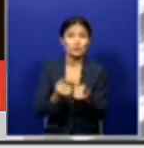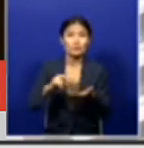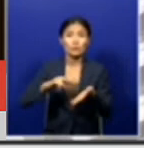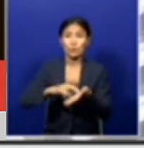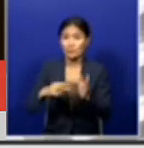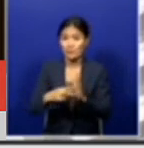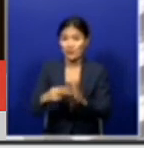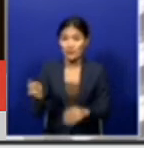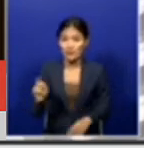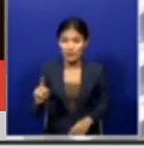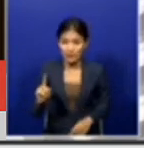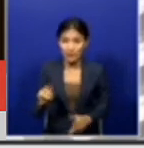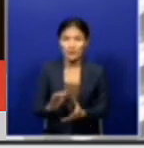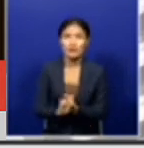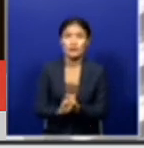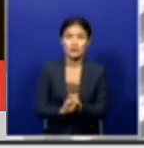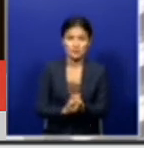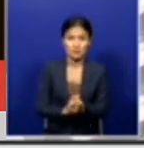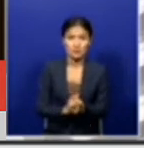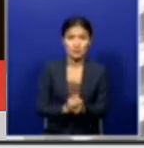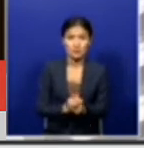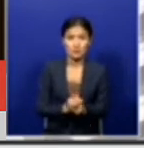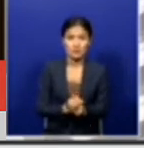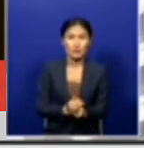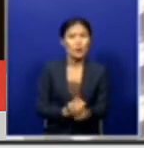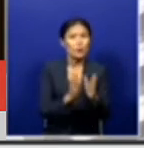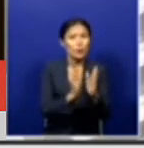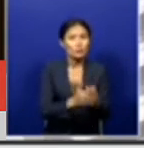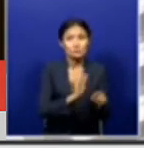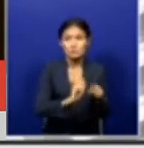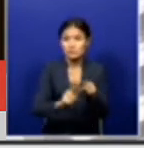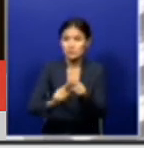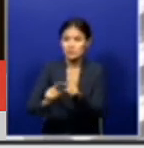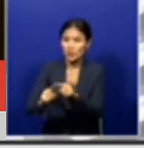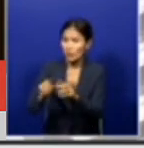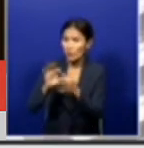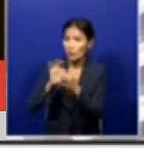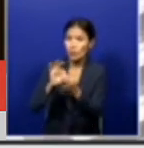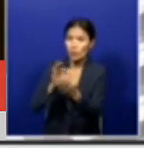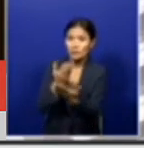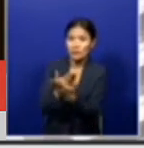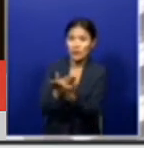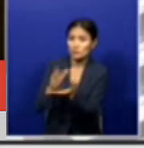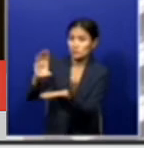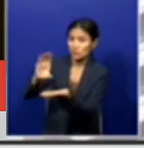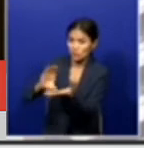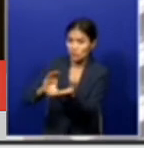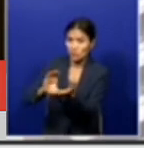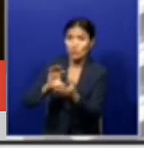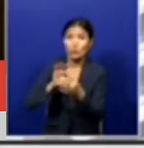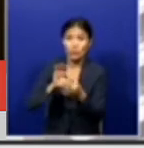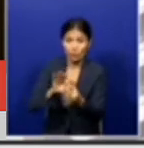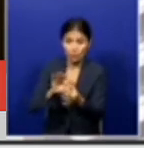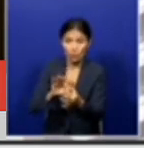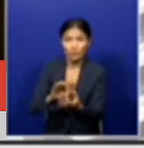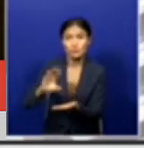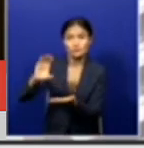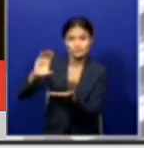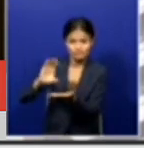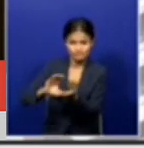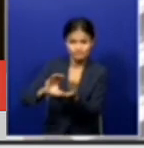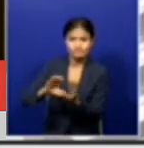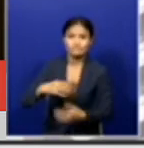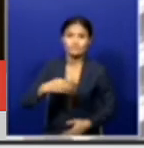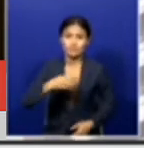ทุกภาคส่วนห่วงใยการรั่วไหลของงบประมาณต้องการใช้เม็ดเงินงบประมาณให้เกิดประโย